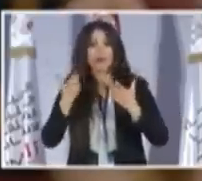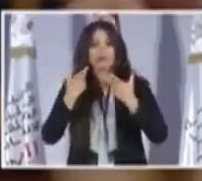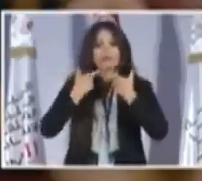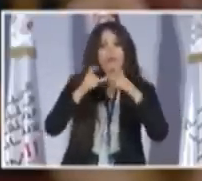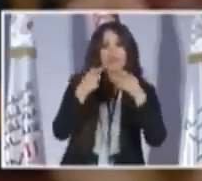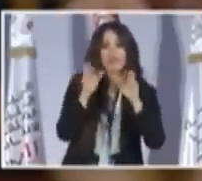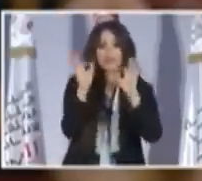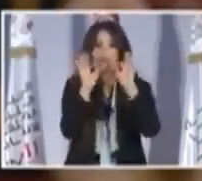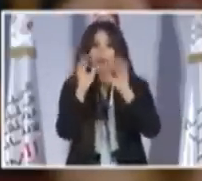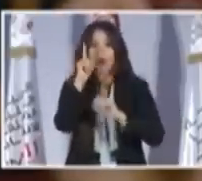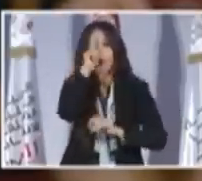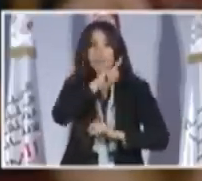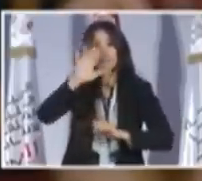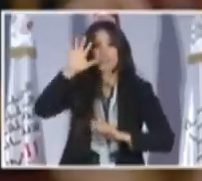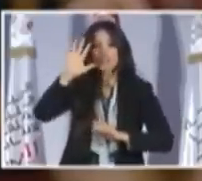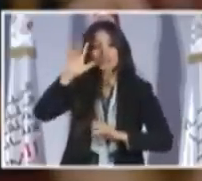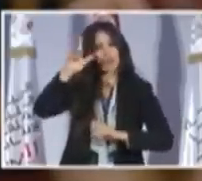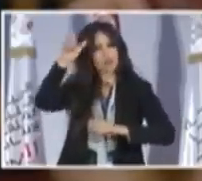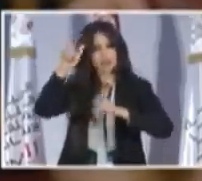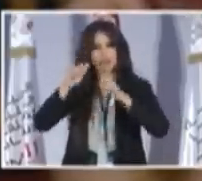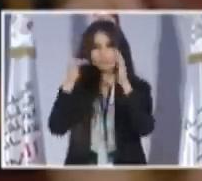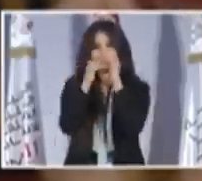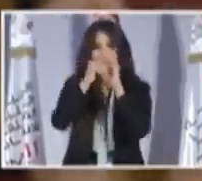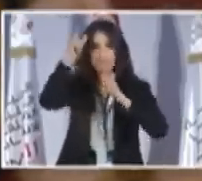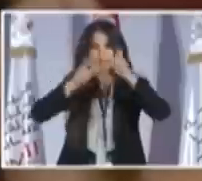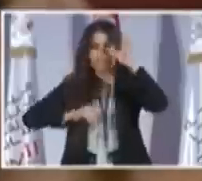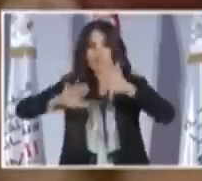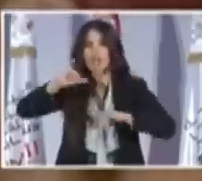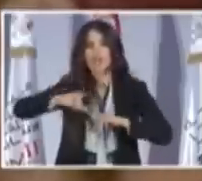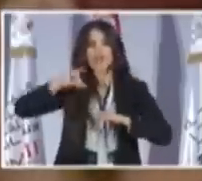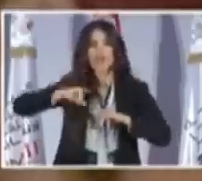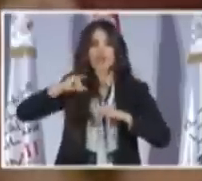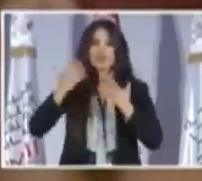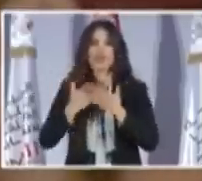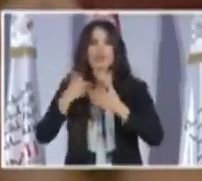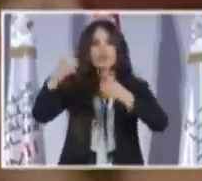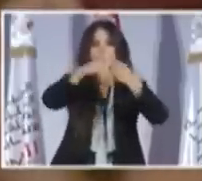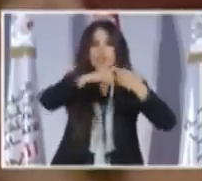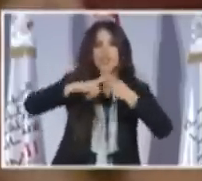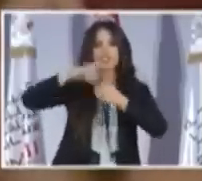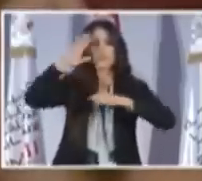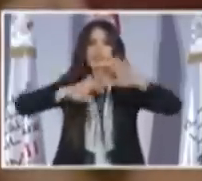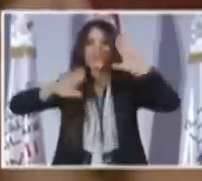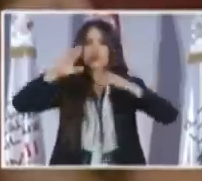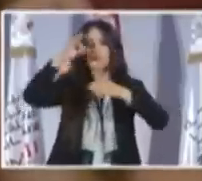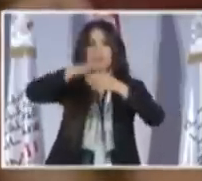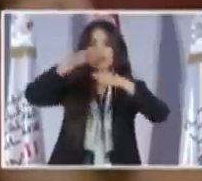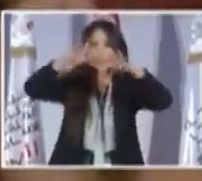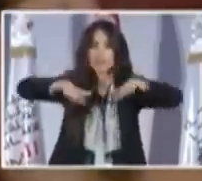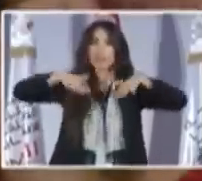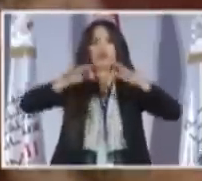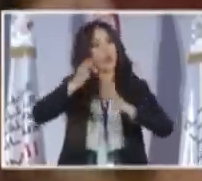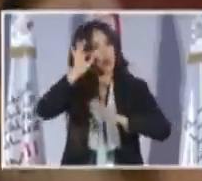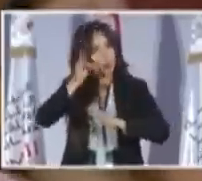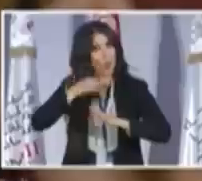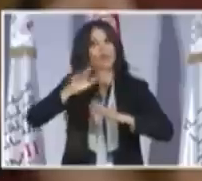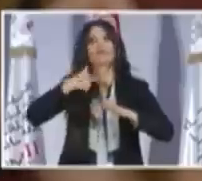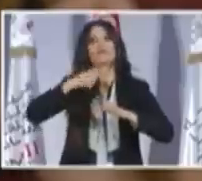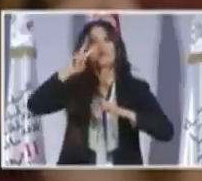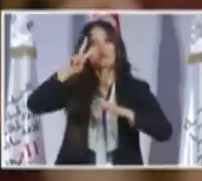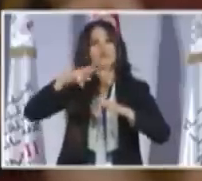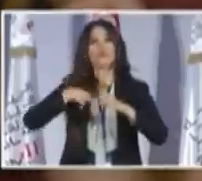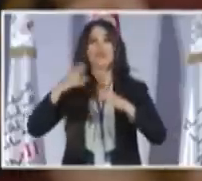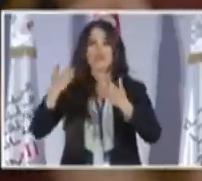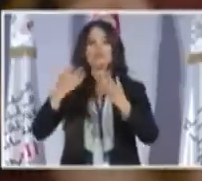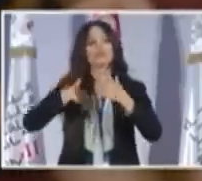لخمسطاشر الف شاب وشابه والا مرشحين في الانتخابات التشريعيه اللي هو بالفقره تقبلناها في الانتخابات الرئاسيه